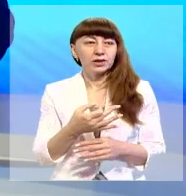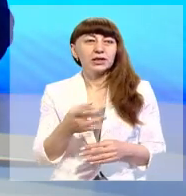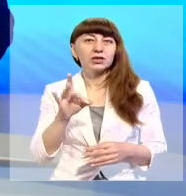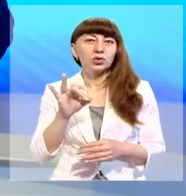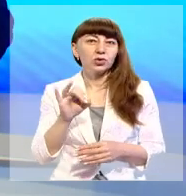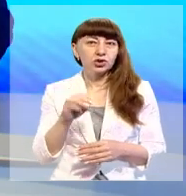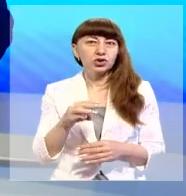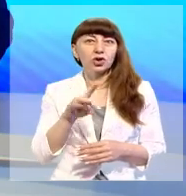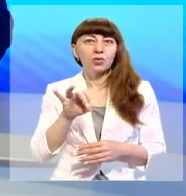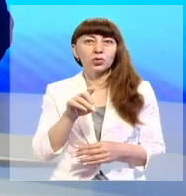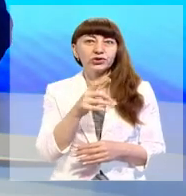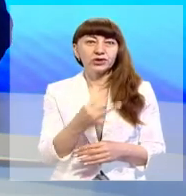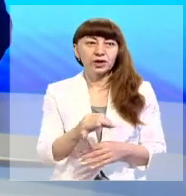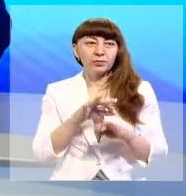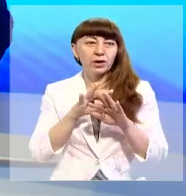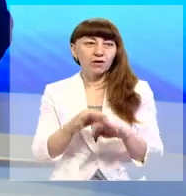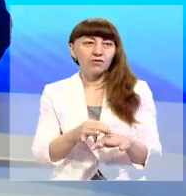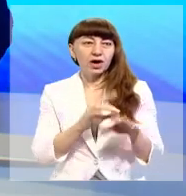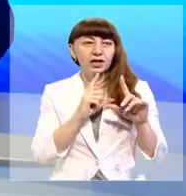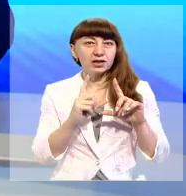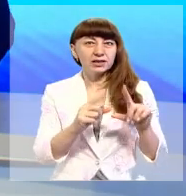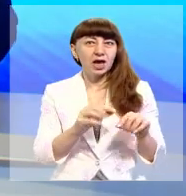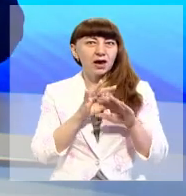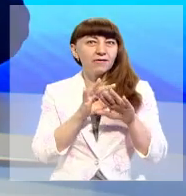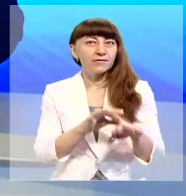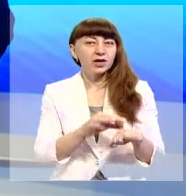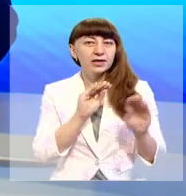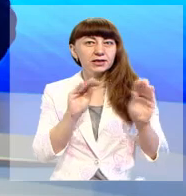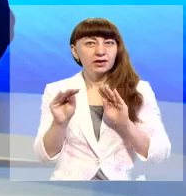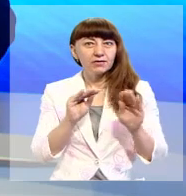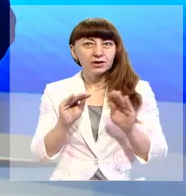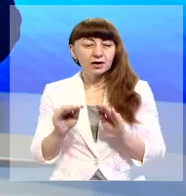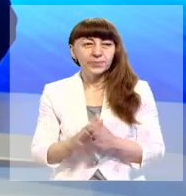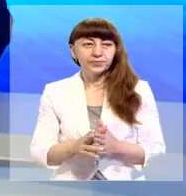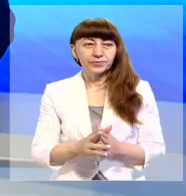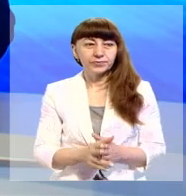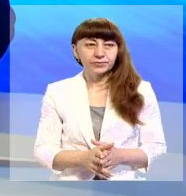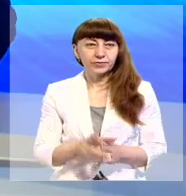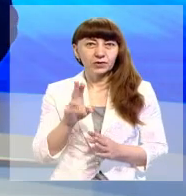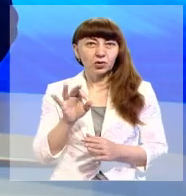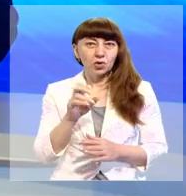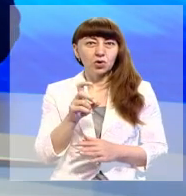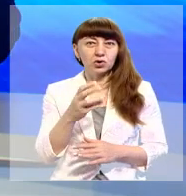Шежірелі Түркістан көшпелі көрмесі өтіп жатыр. Тасын түртсен тарихы сыр шертетін оңтүстік